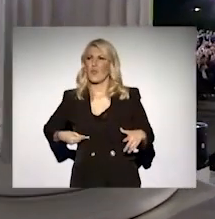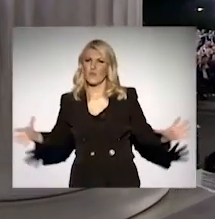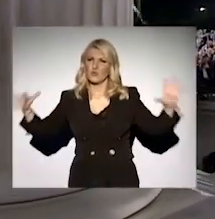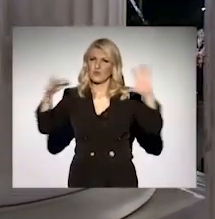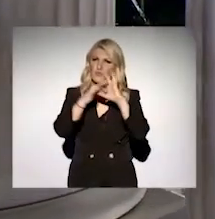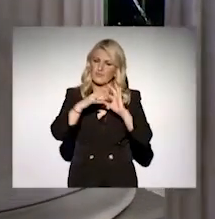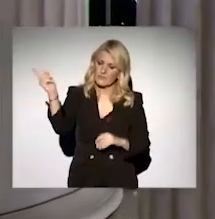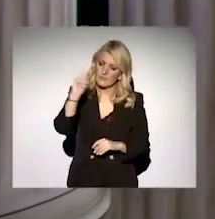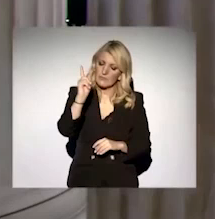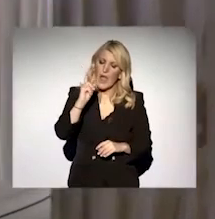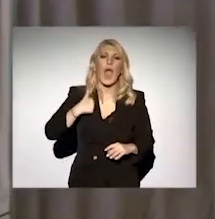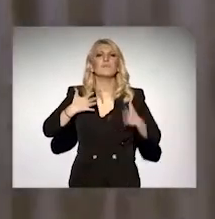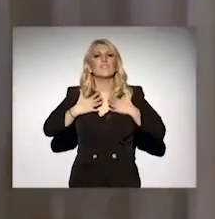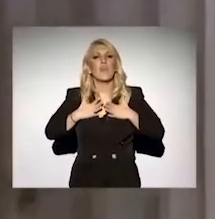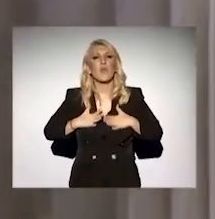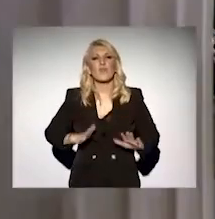αυτούς τους οποίους